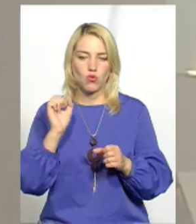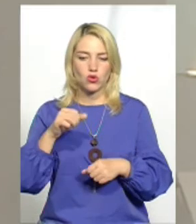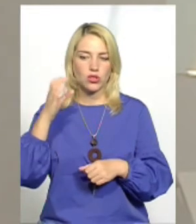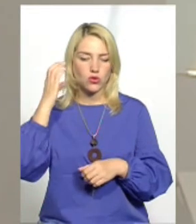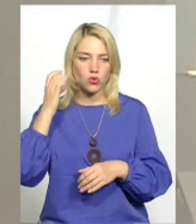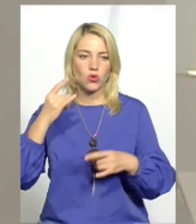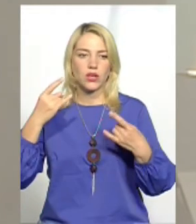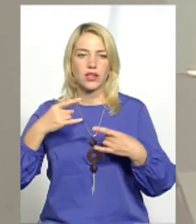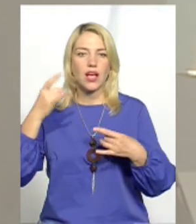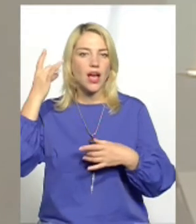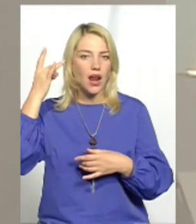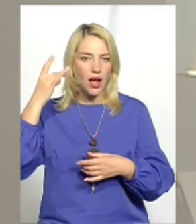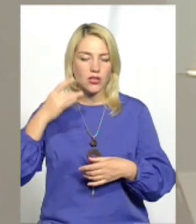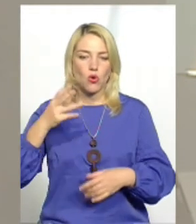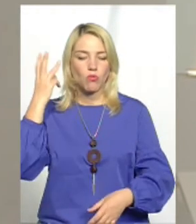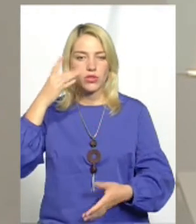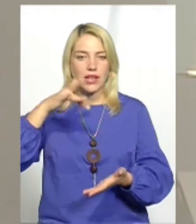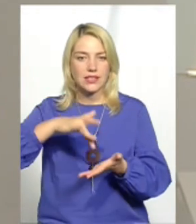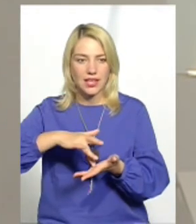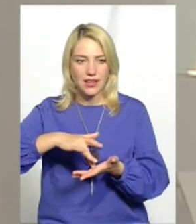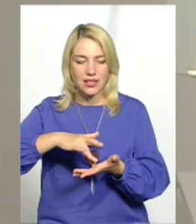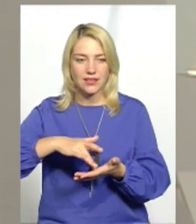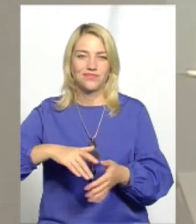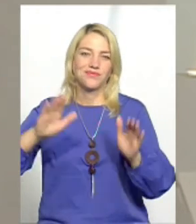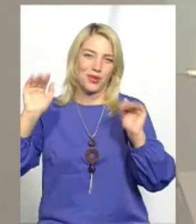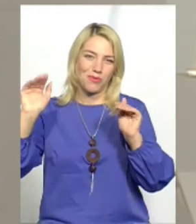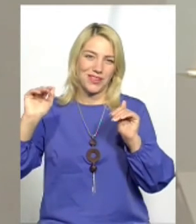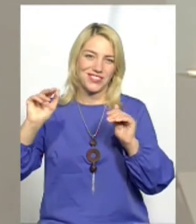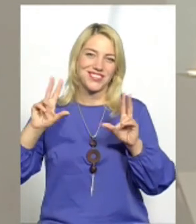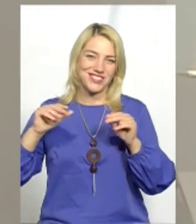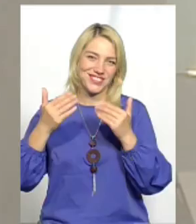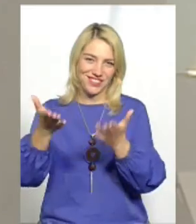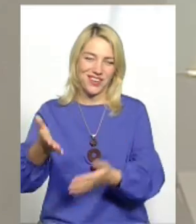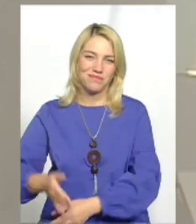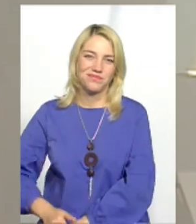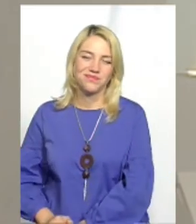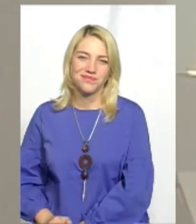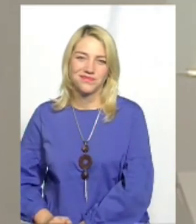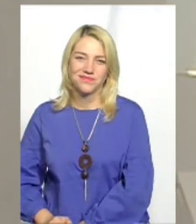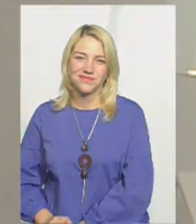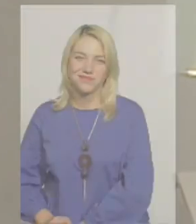ефірі Українського радіо «Поділля Центр». До побачення. Хай щастить.